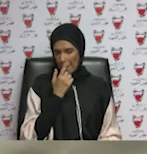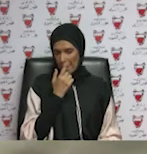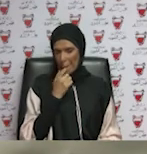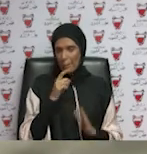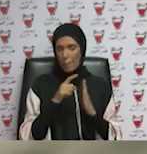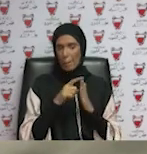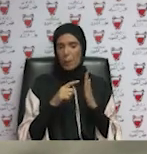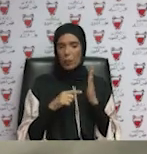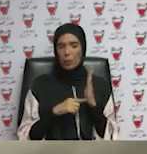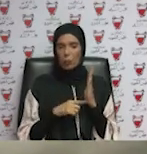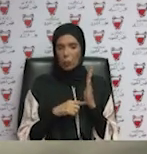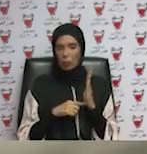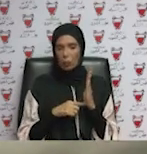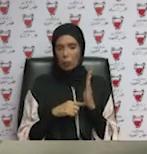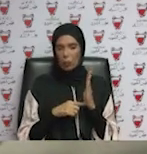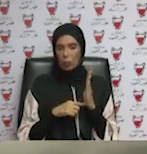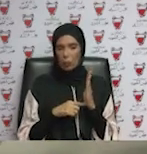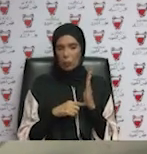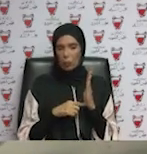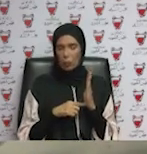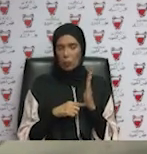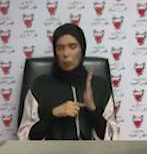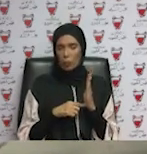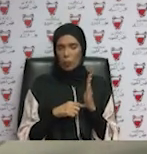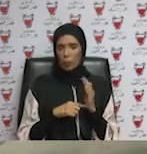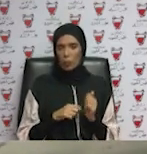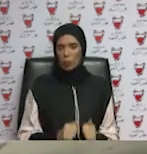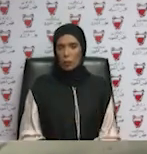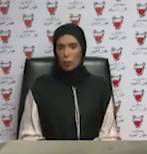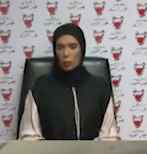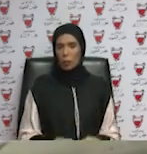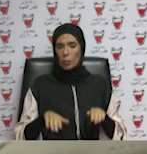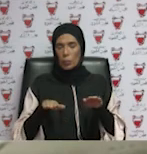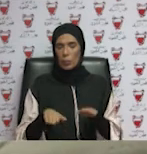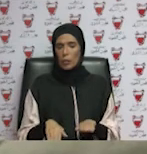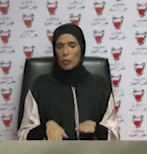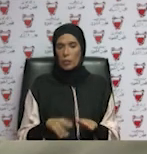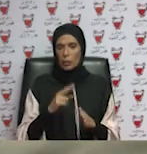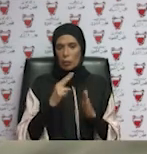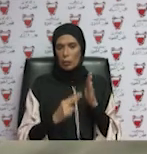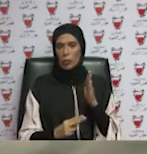بقانون الذي قدم لكم في المجلس لإقراره